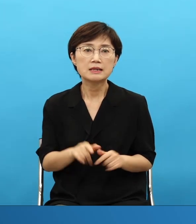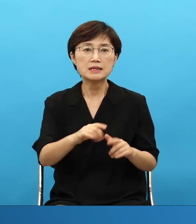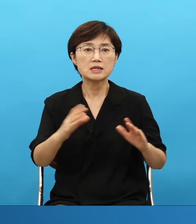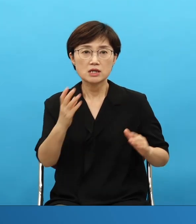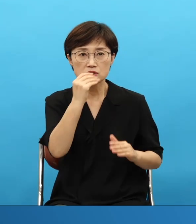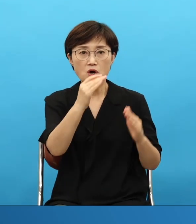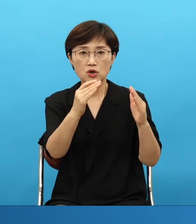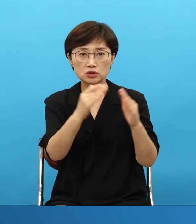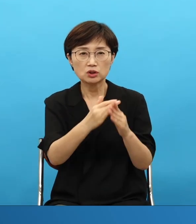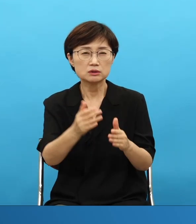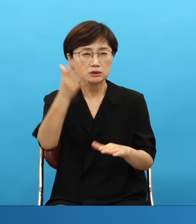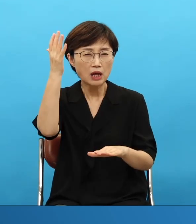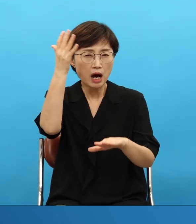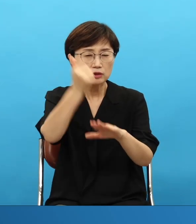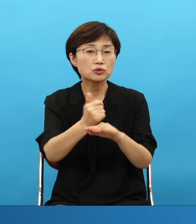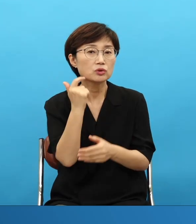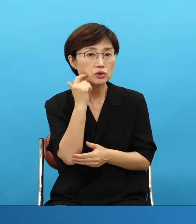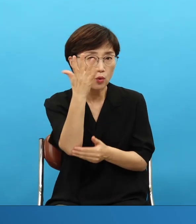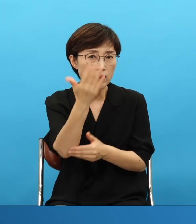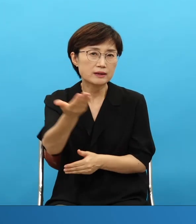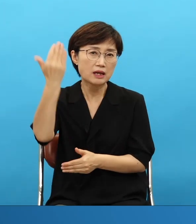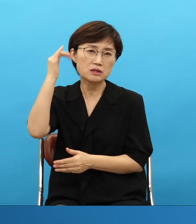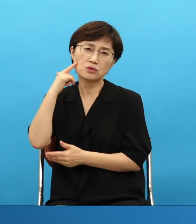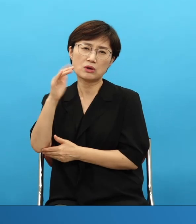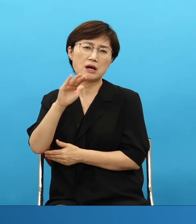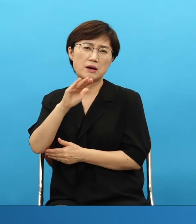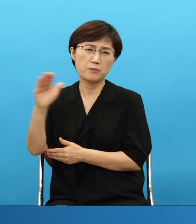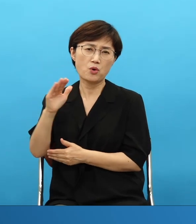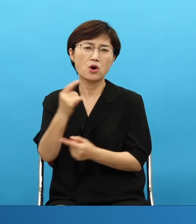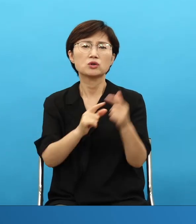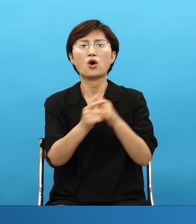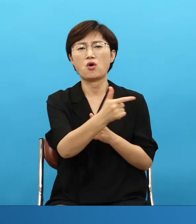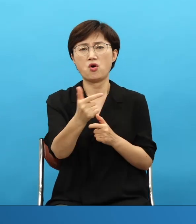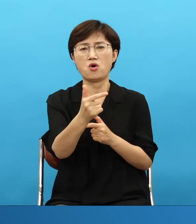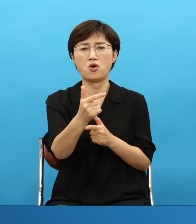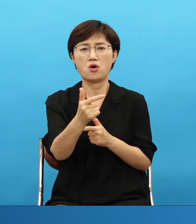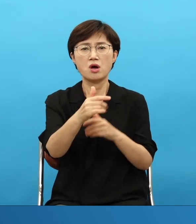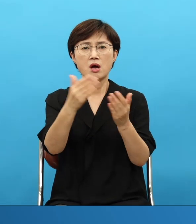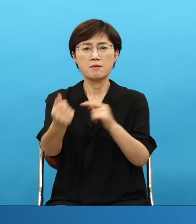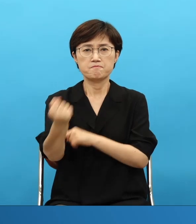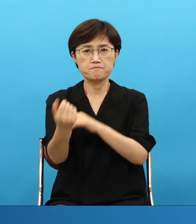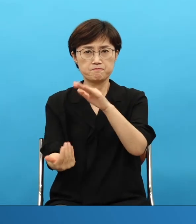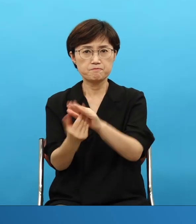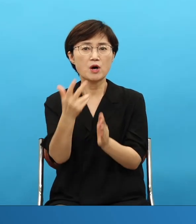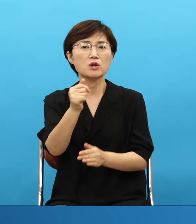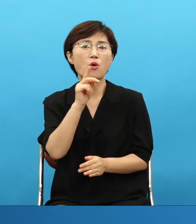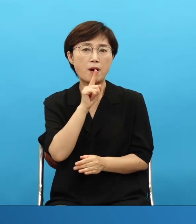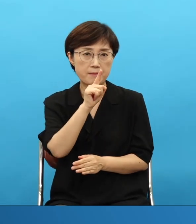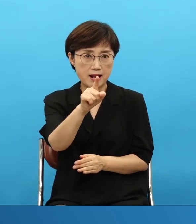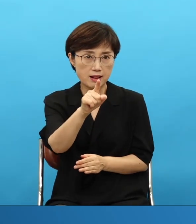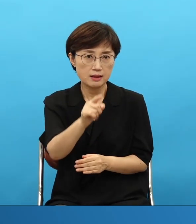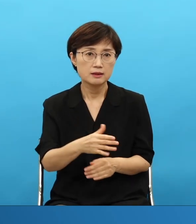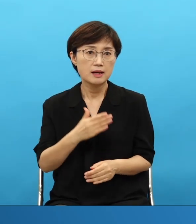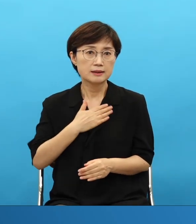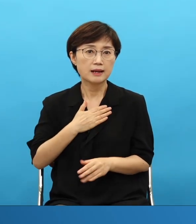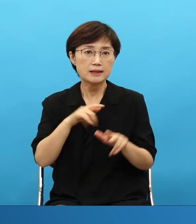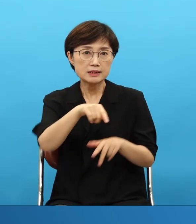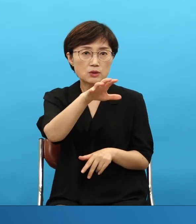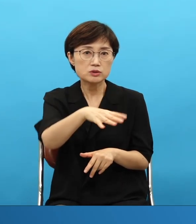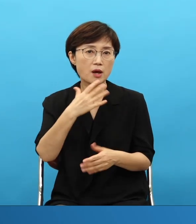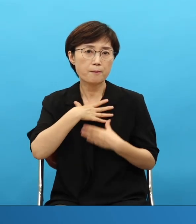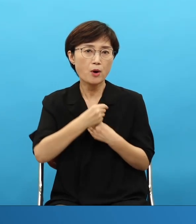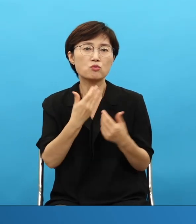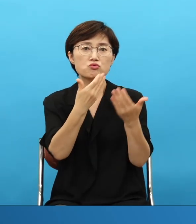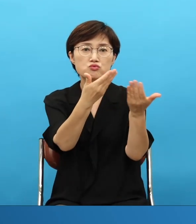이 성의 나중 영광이 이전 영광보다 크리라. 만군의 여호와의 말이니라. 내가